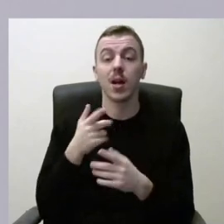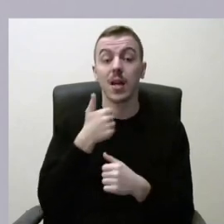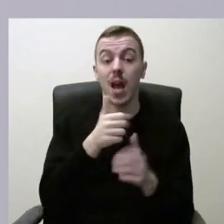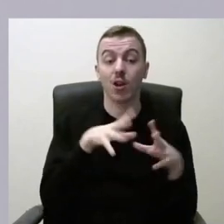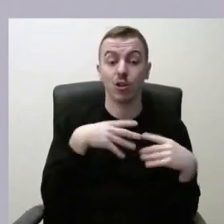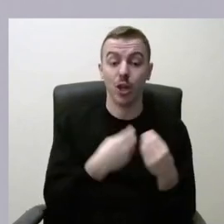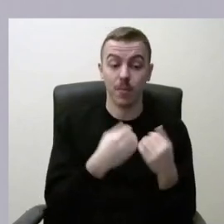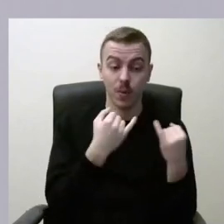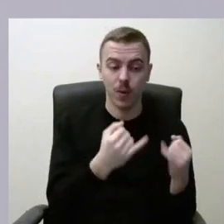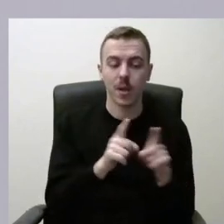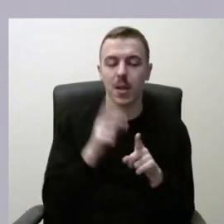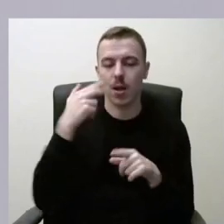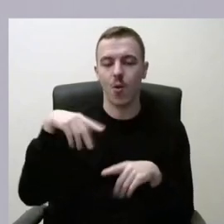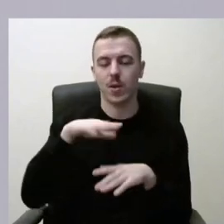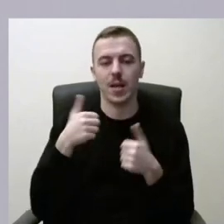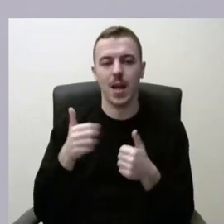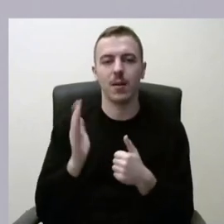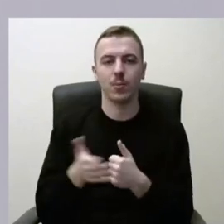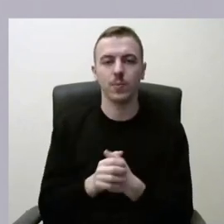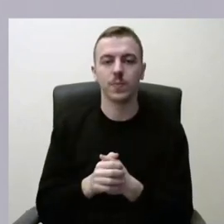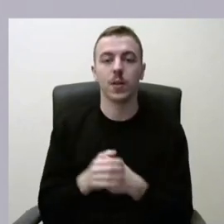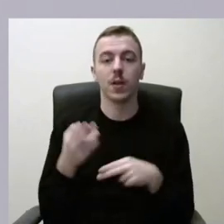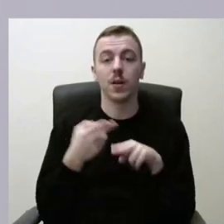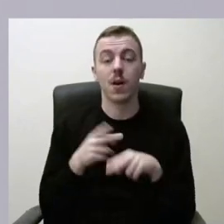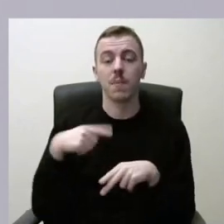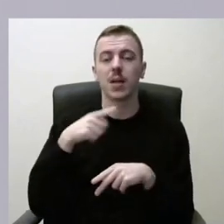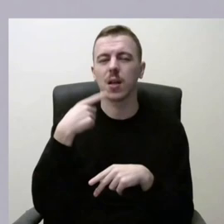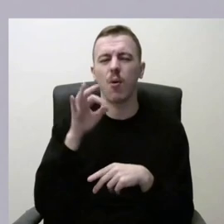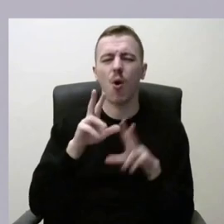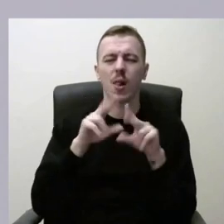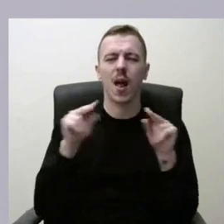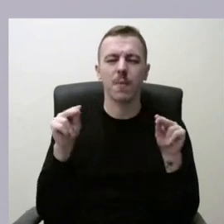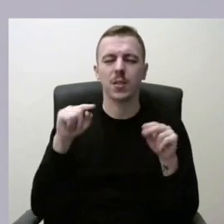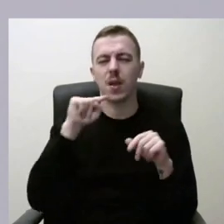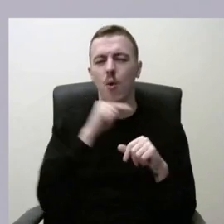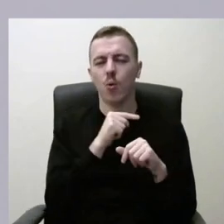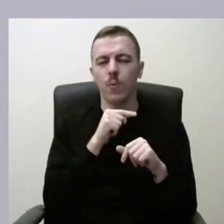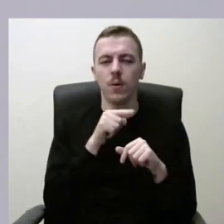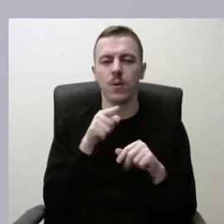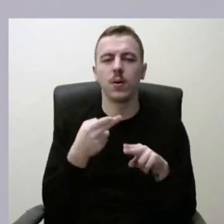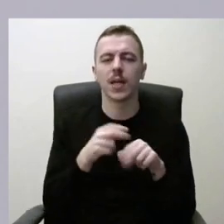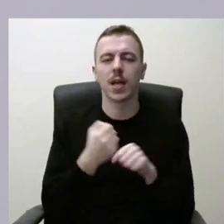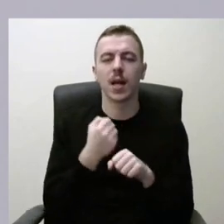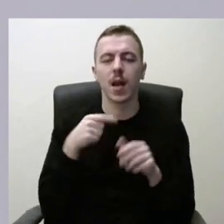Kaunui. Ir visa tai, ką mes kalbam apie laimės ekonomiką, realizuoti reikia tik per